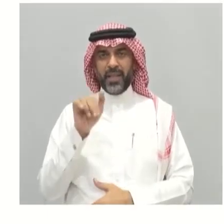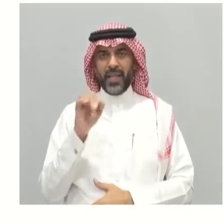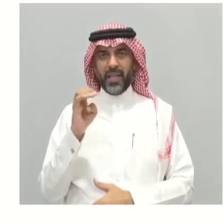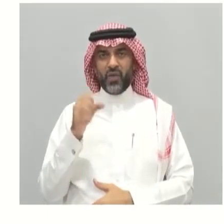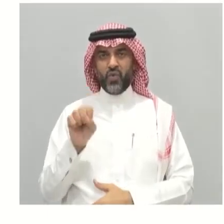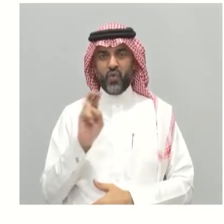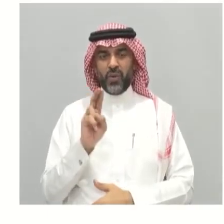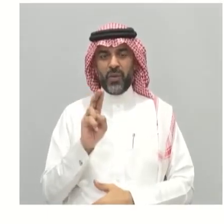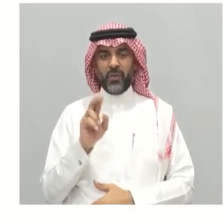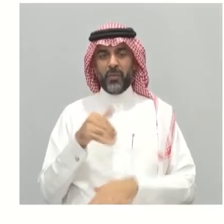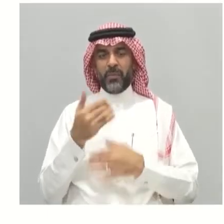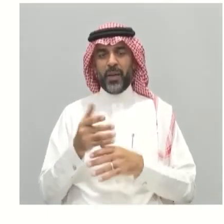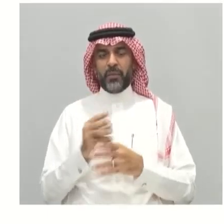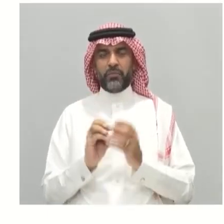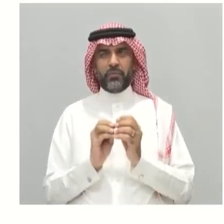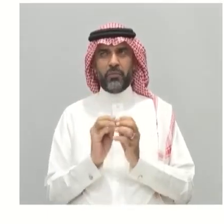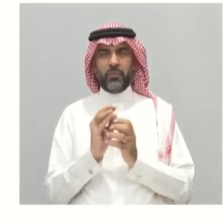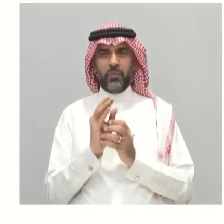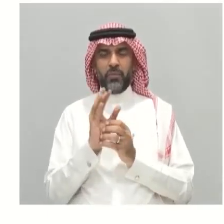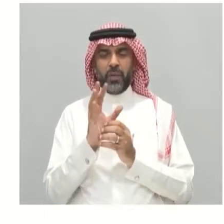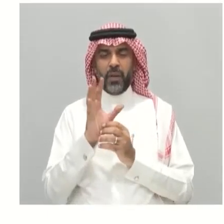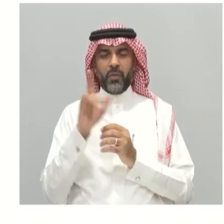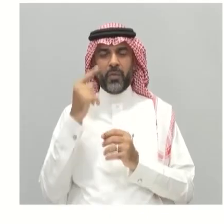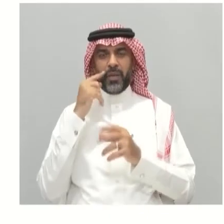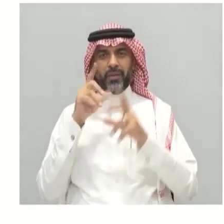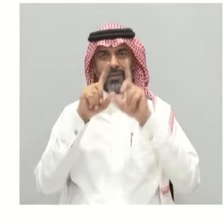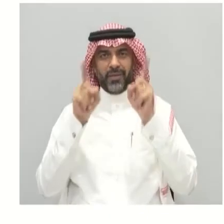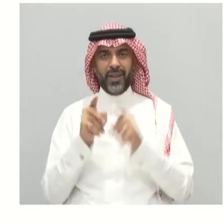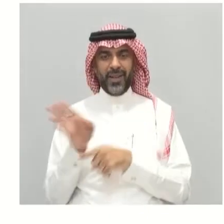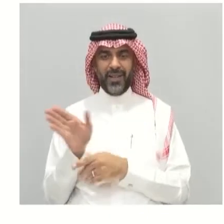ثم تنمو وتكون بهذا الشكل